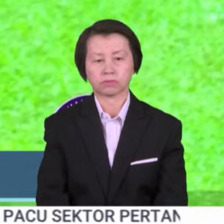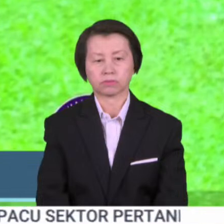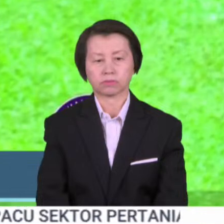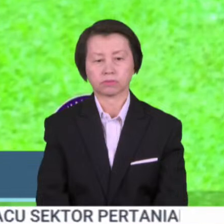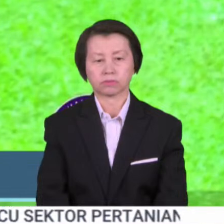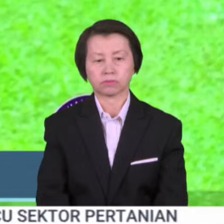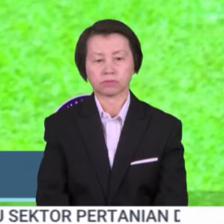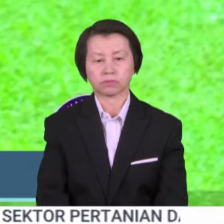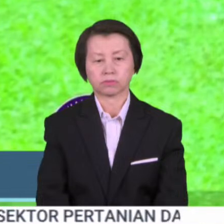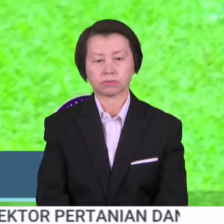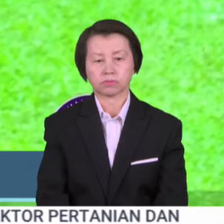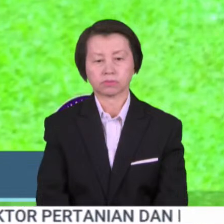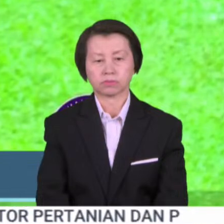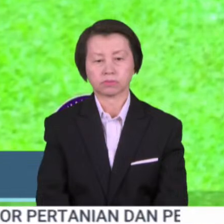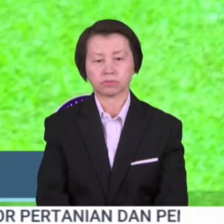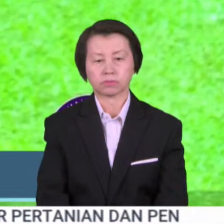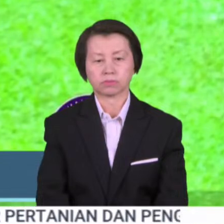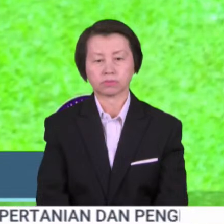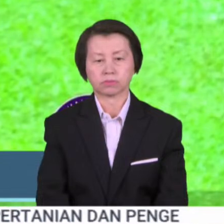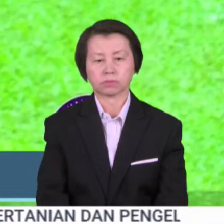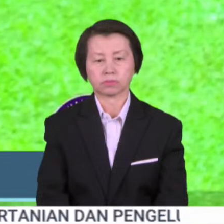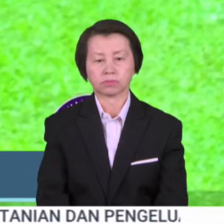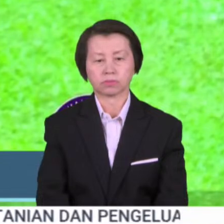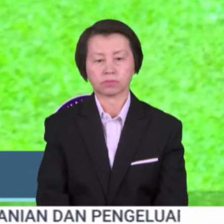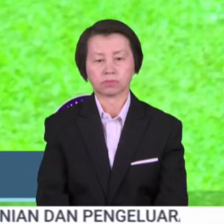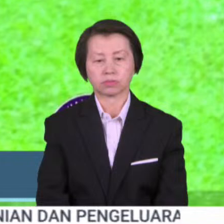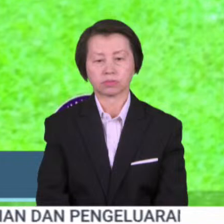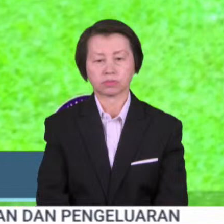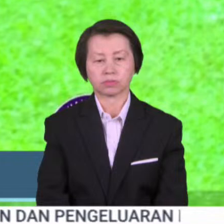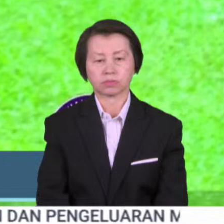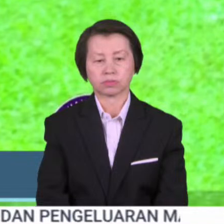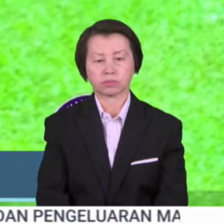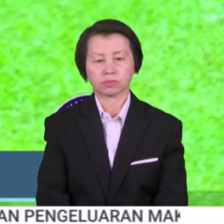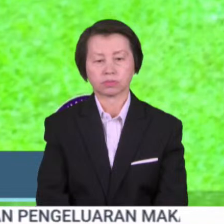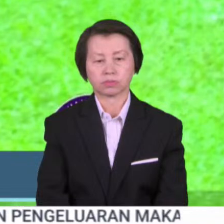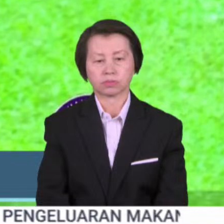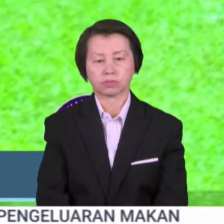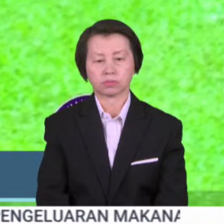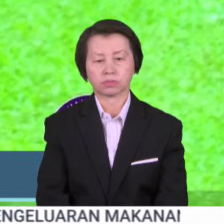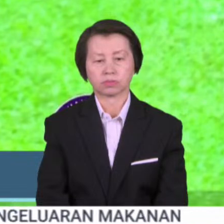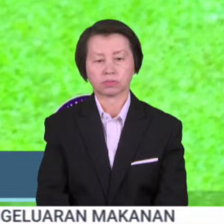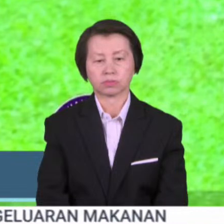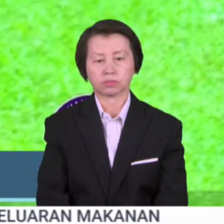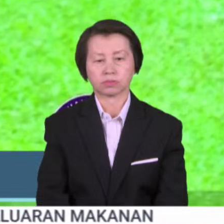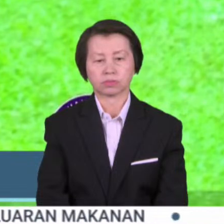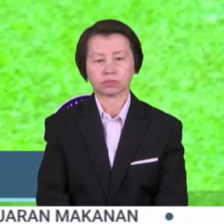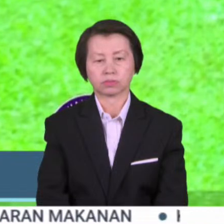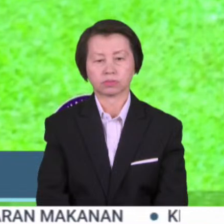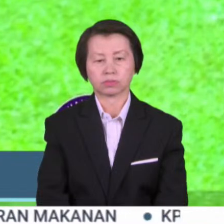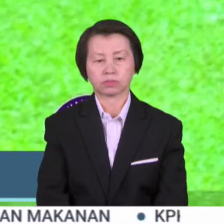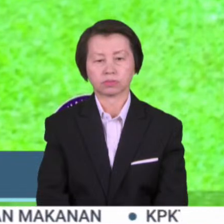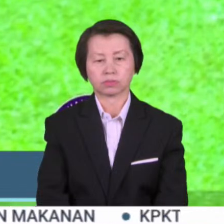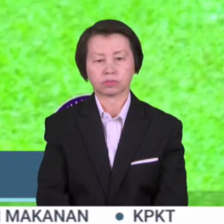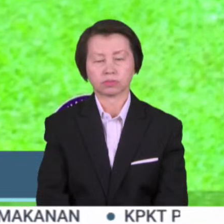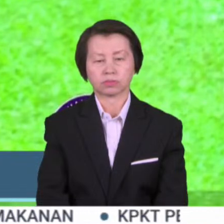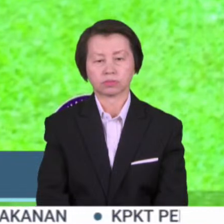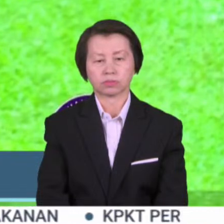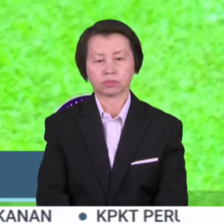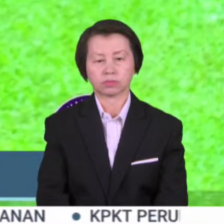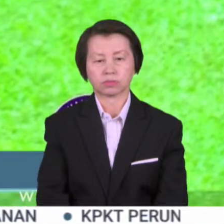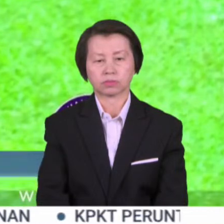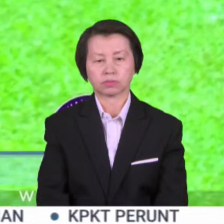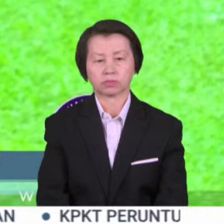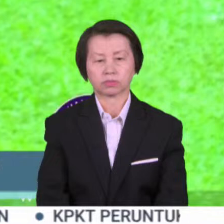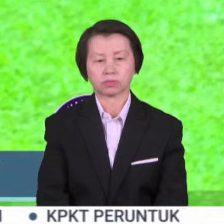Que Que Tengo De lo Que Soy capaz yo creo Que Que Que estoy preparado para hacer grandes cosas De